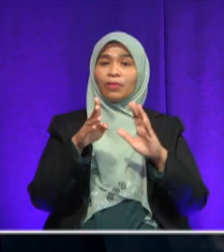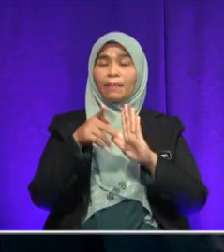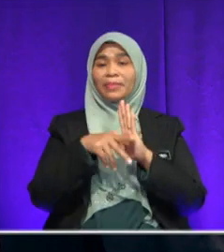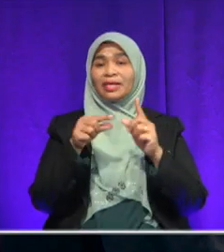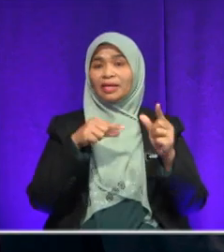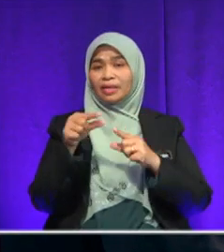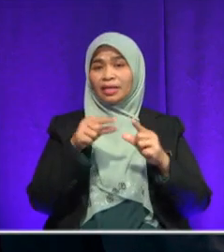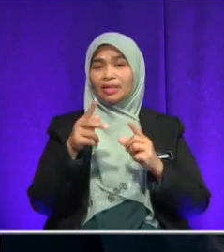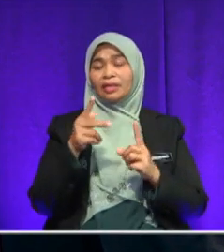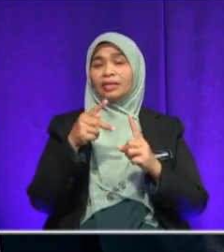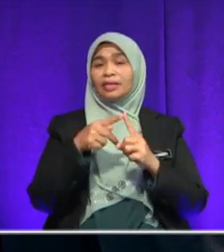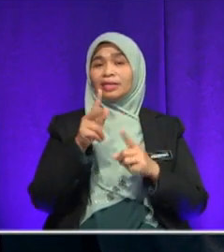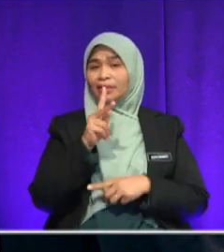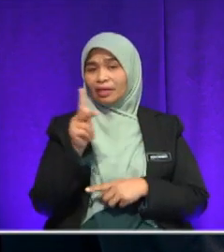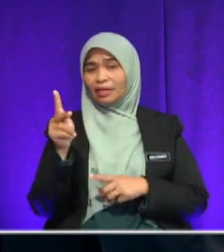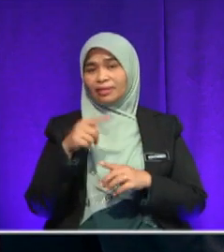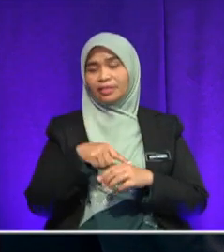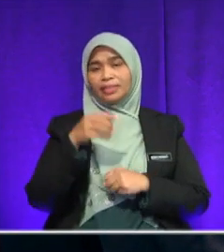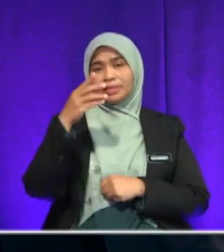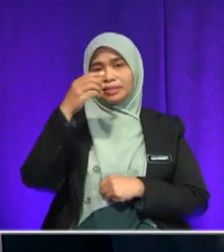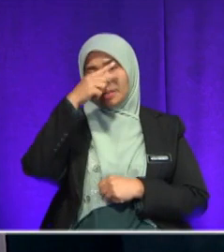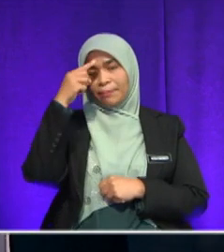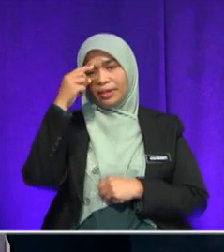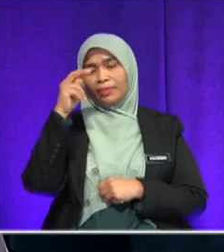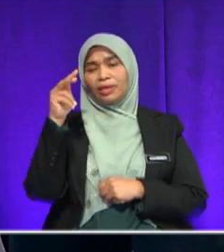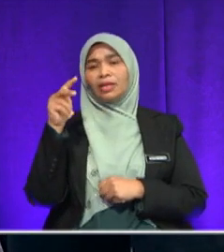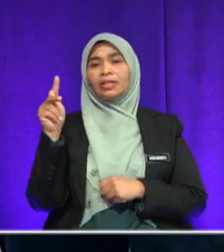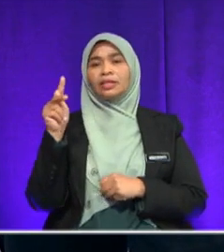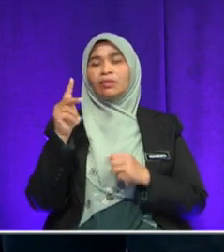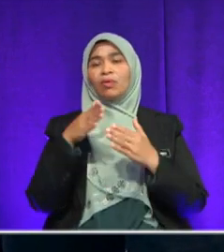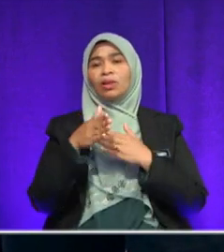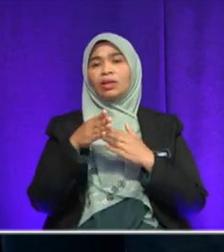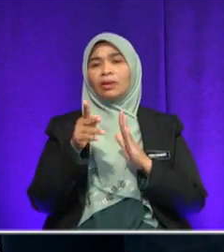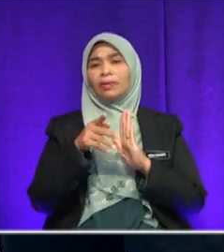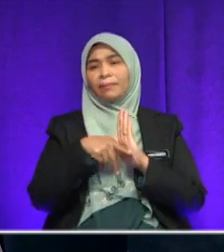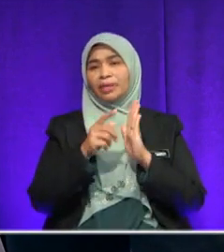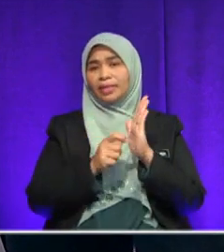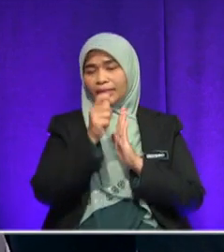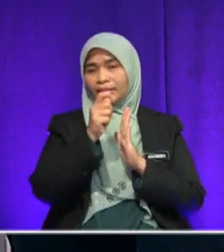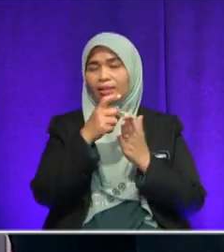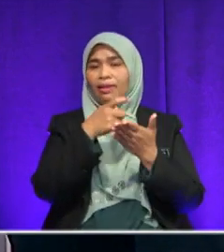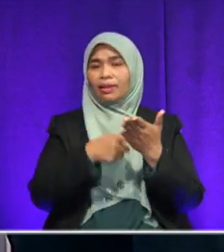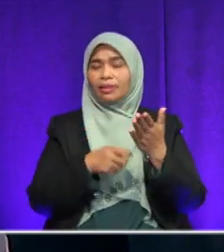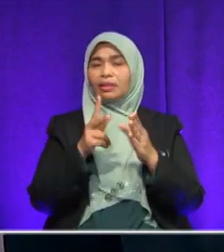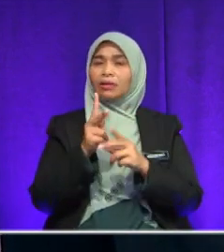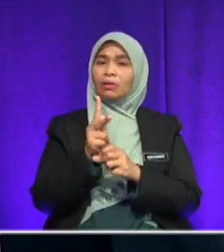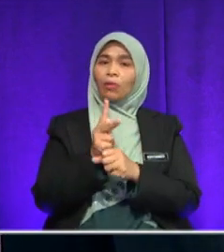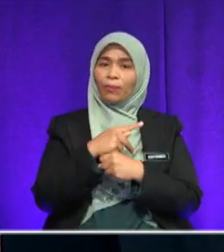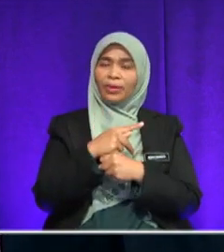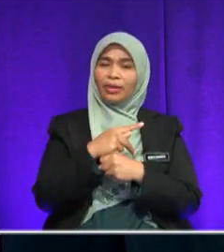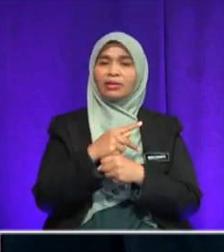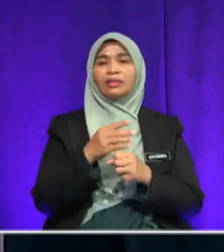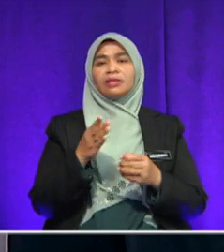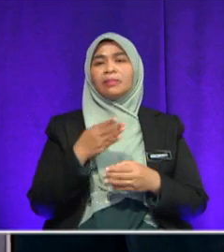kanan disebabkan oleh peningkatan harga kopi. So bila harga kopi meningkat, so